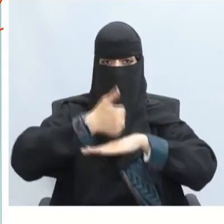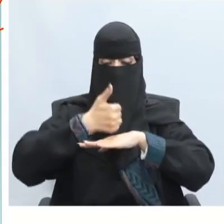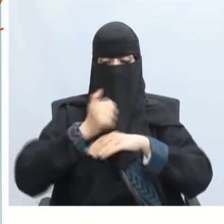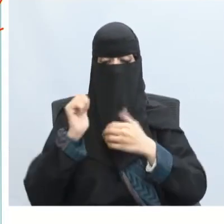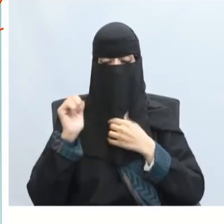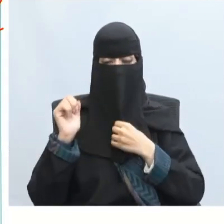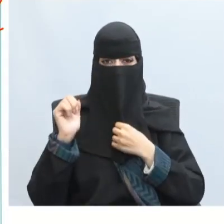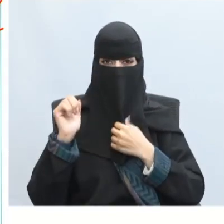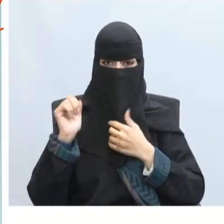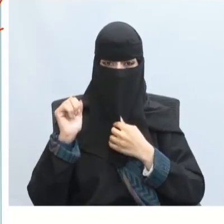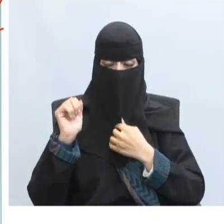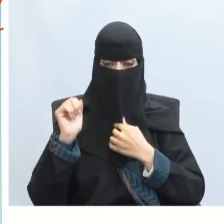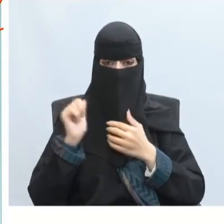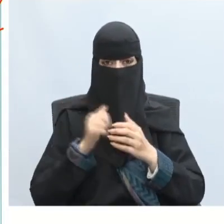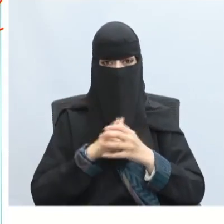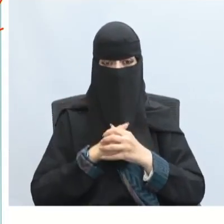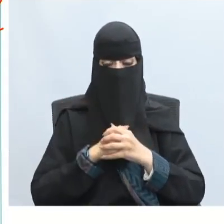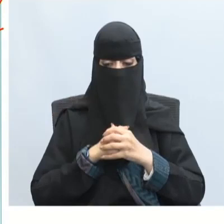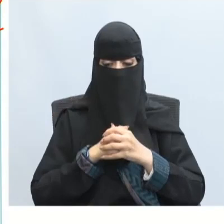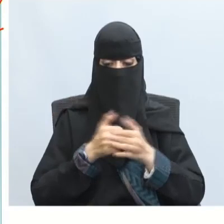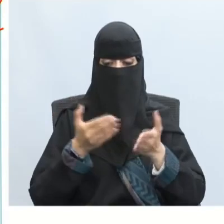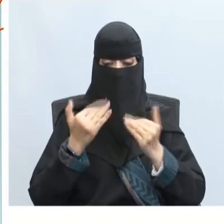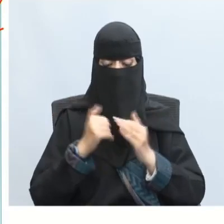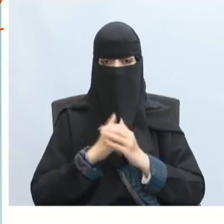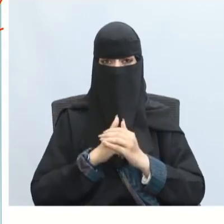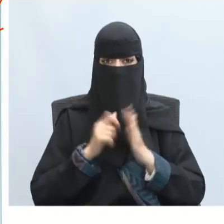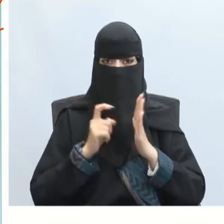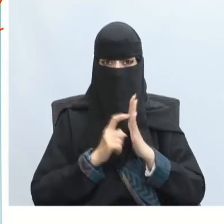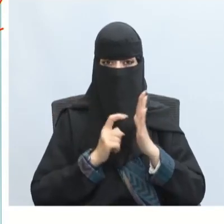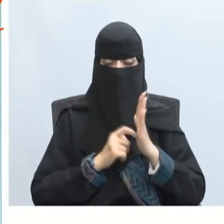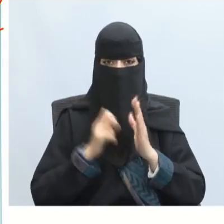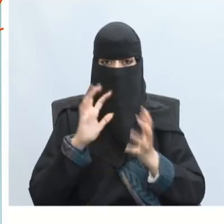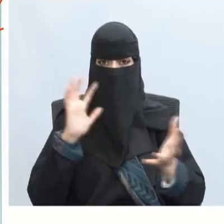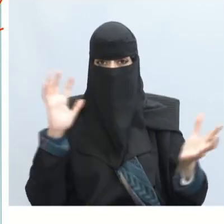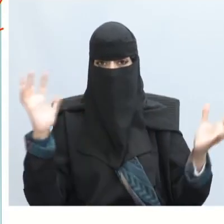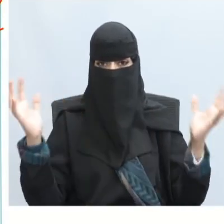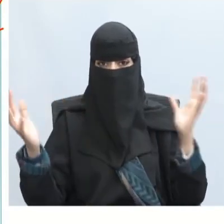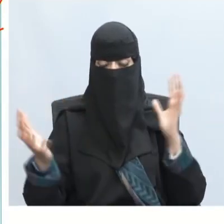واقرار الحقوق الرئيسيه ثانيا